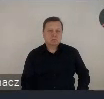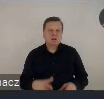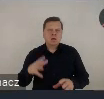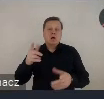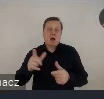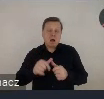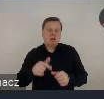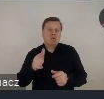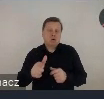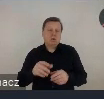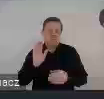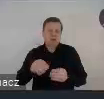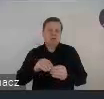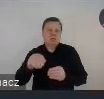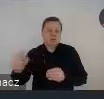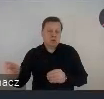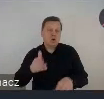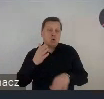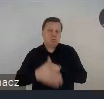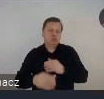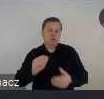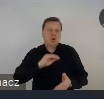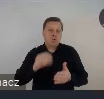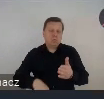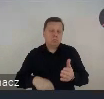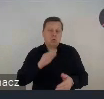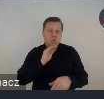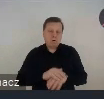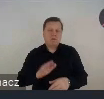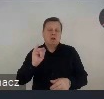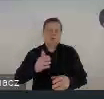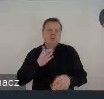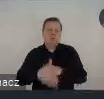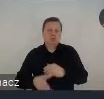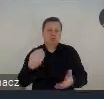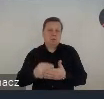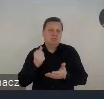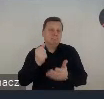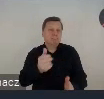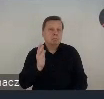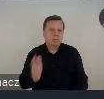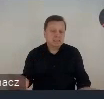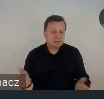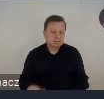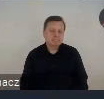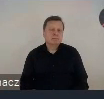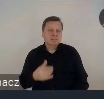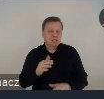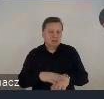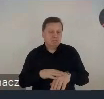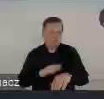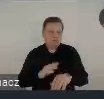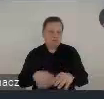opóźnia podpisanie umowy, no i niestety opóźnia wypłatę dofinansowania. Więc warto od początku od